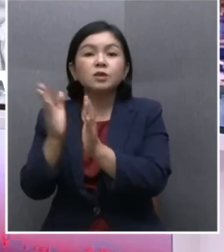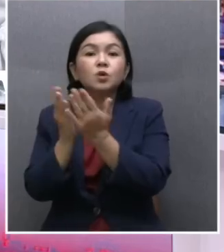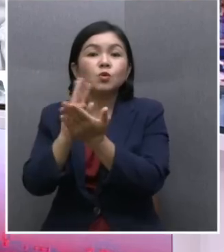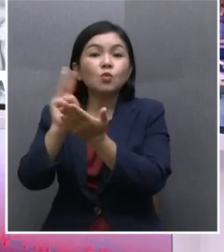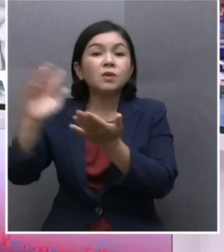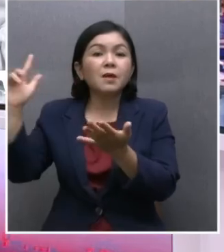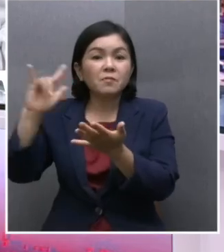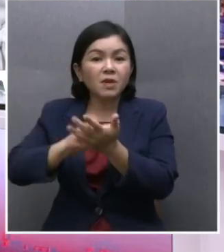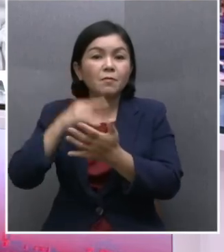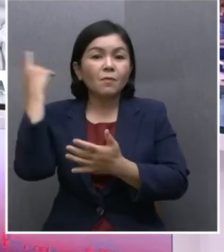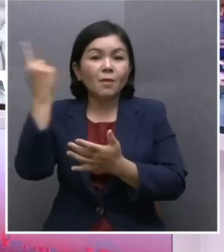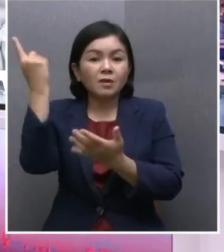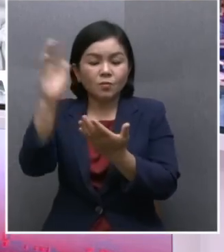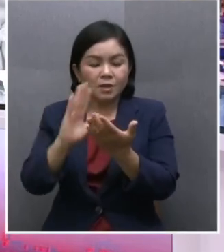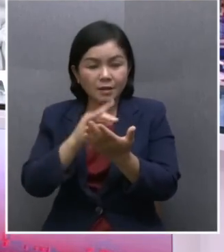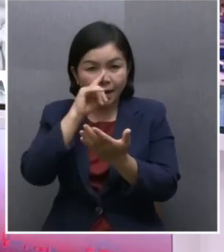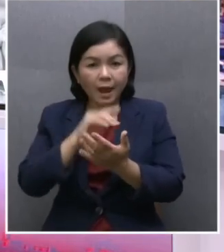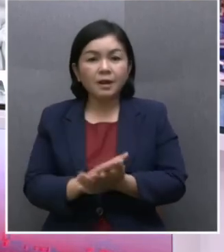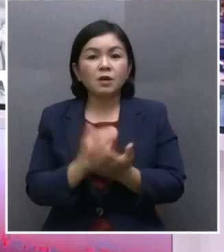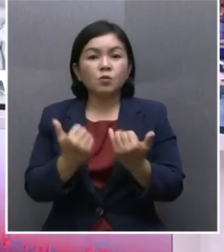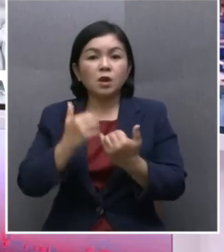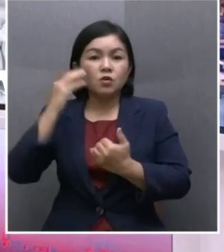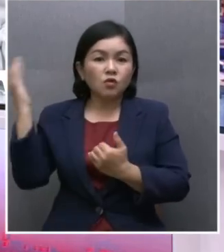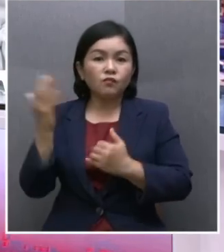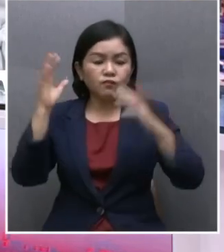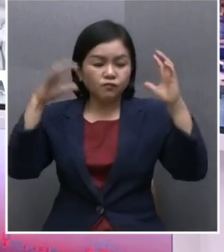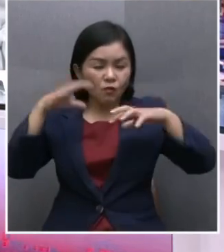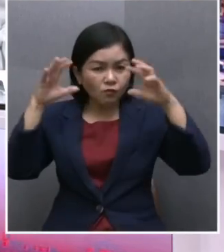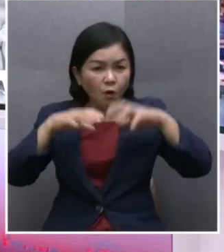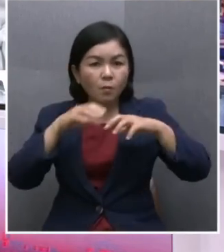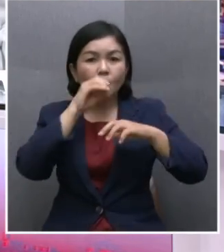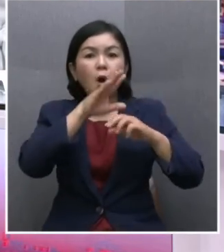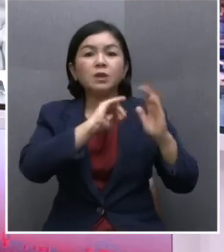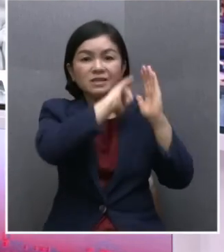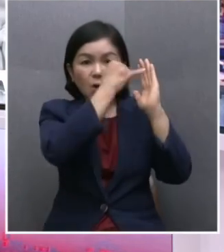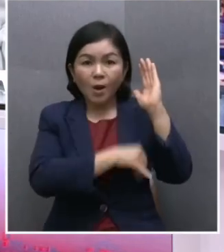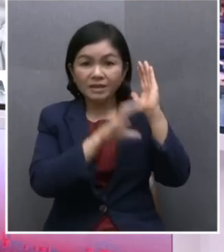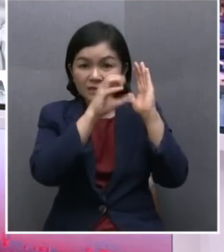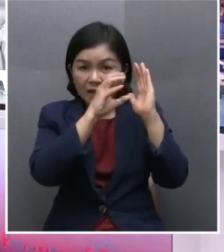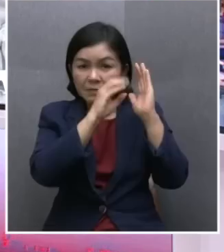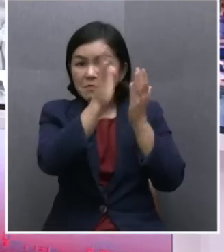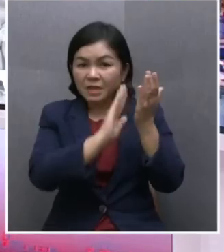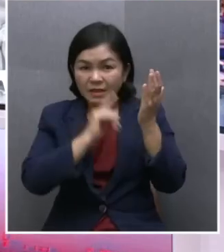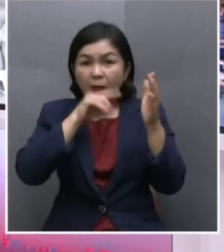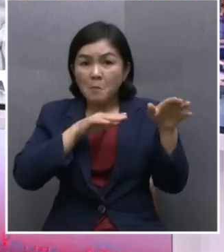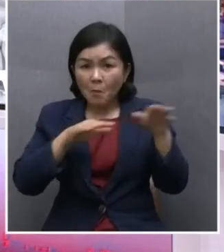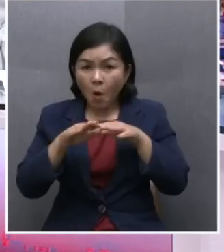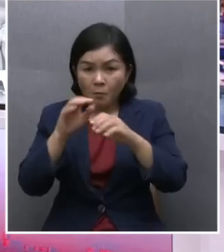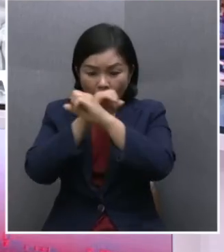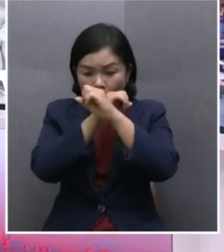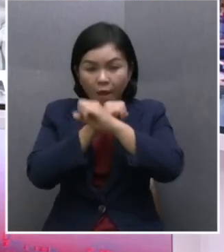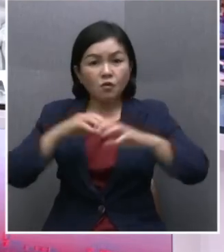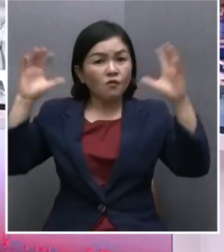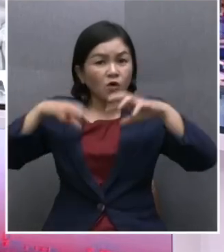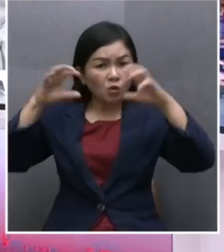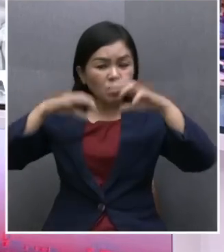กรมอุตุนิพัทยาออกประกาศเตือนนะครับว่าจะมีมากกว่า 50จังหวัดในเมืองไทยนั้นให้เตรียมพร้อมที่จะรับมือกับ